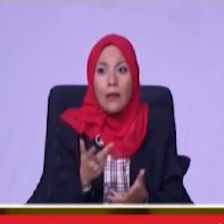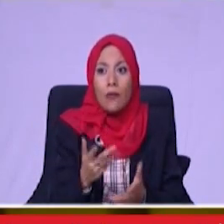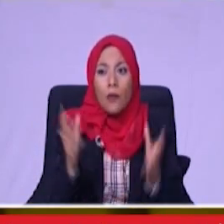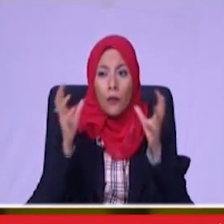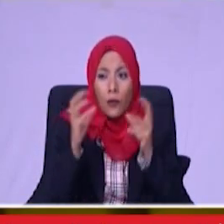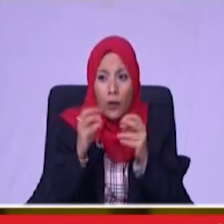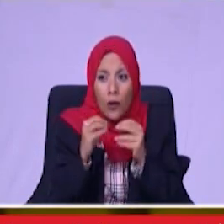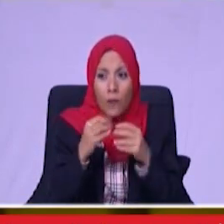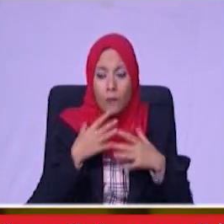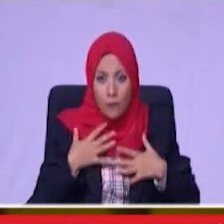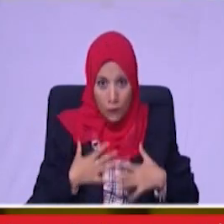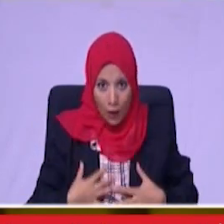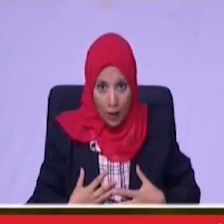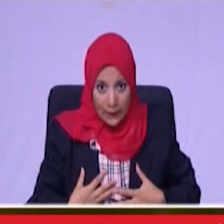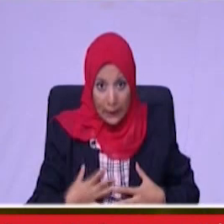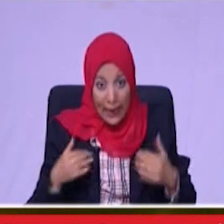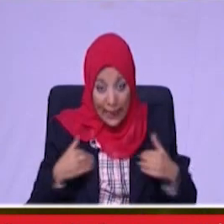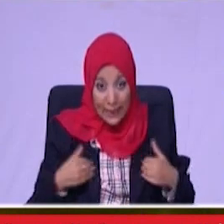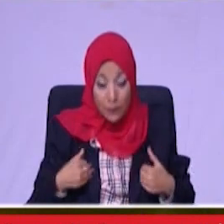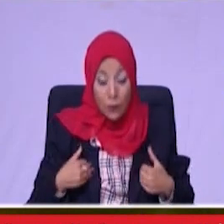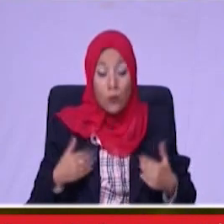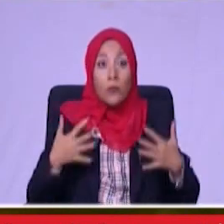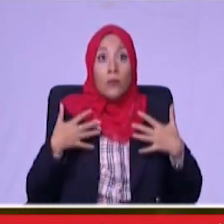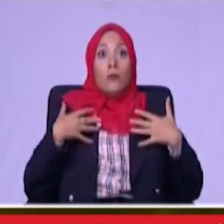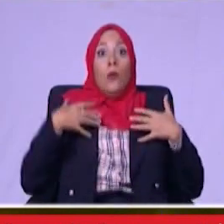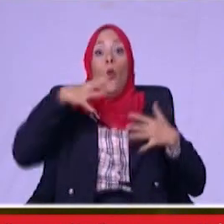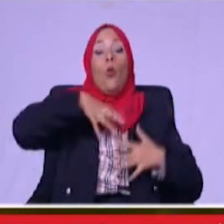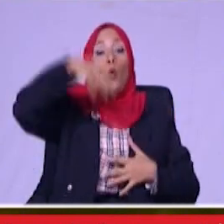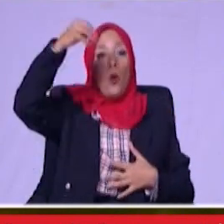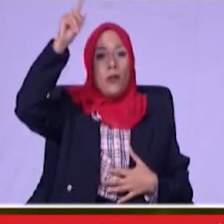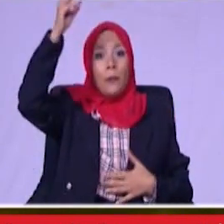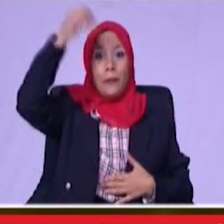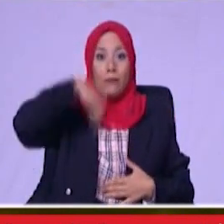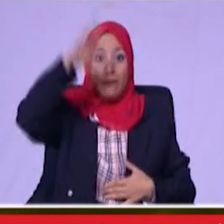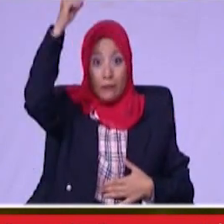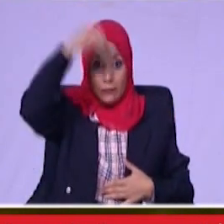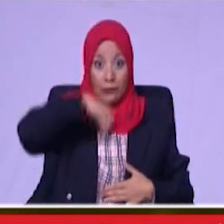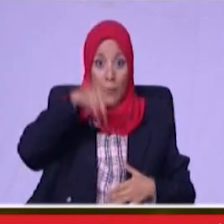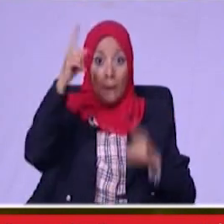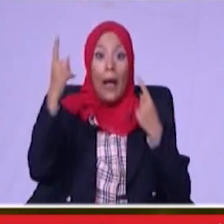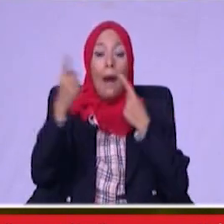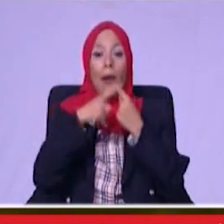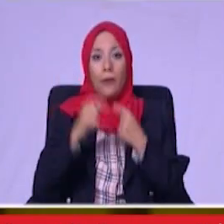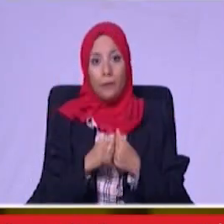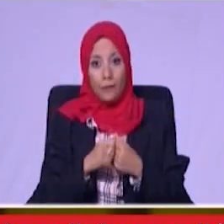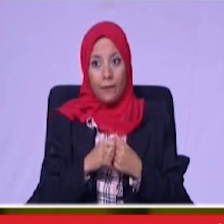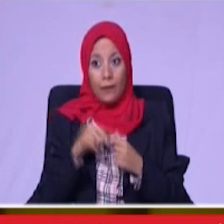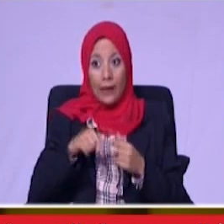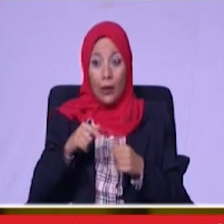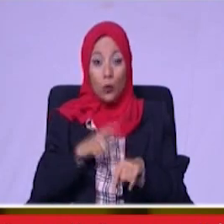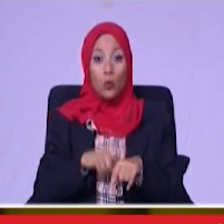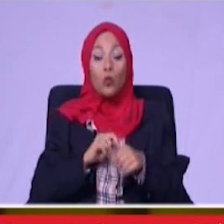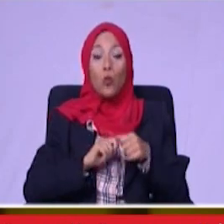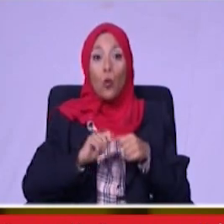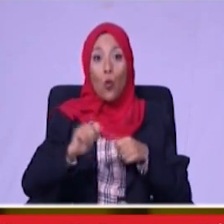جثمان وروح ايوه طبعا بعث والروح اتقابلت عليه في يوم القيامه لكن طول ما